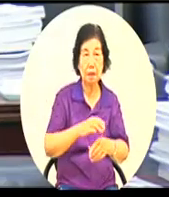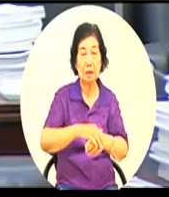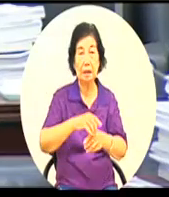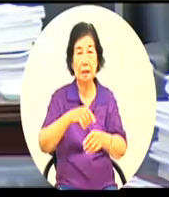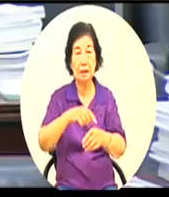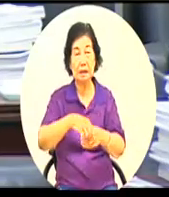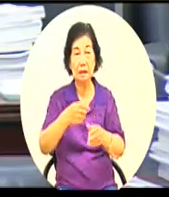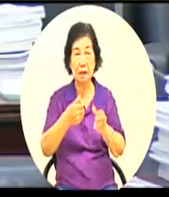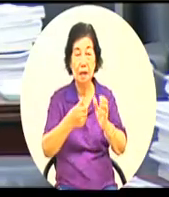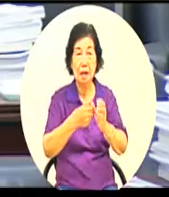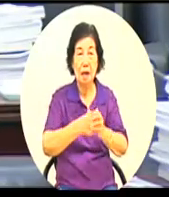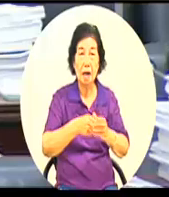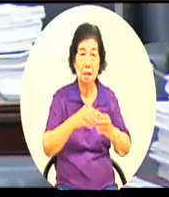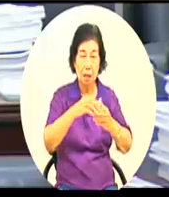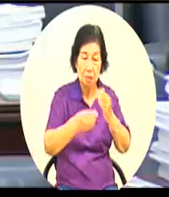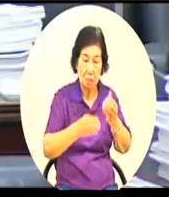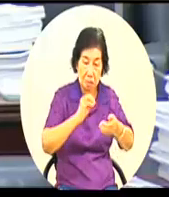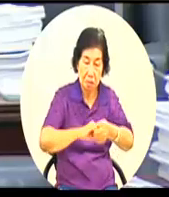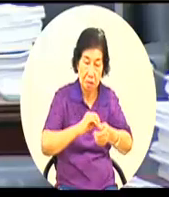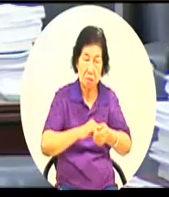议员啊，拜托诶安尼。